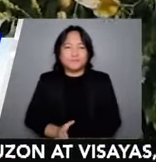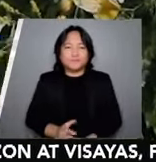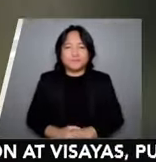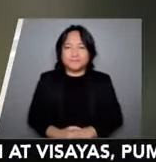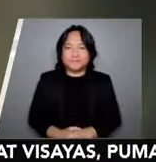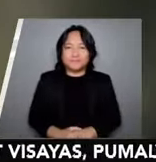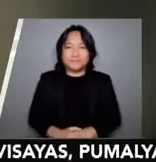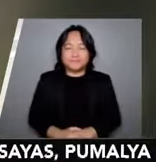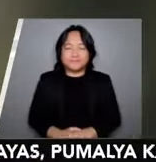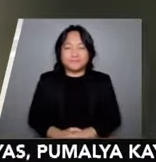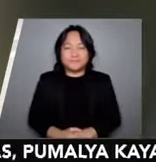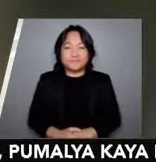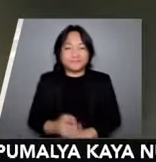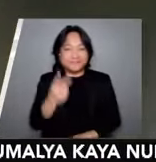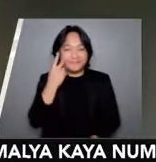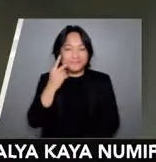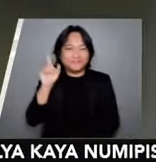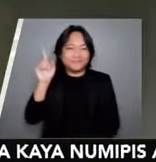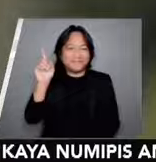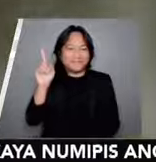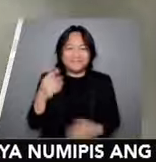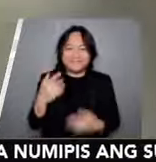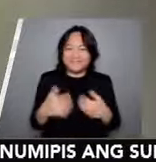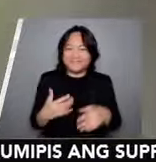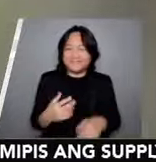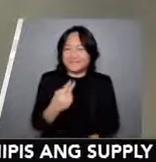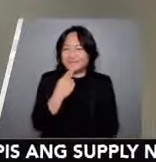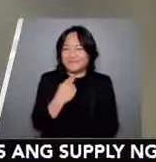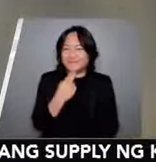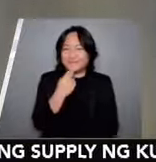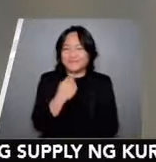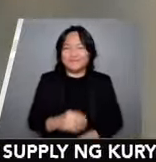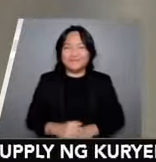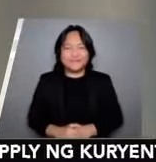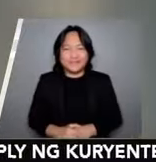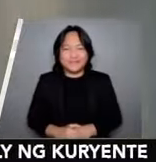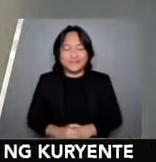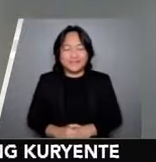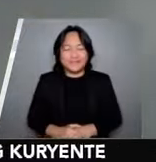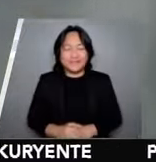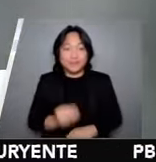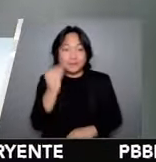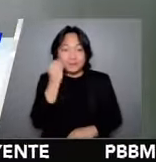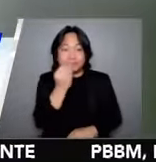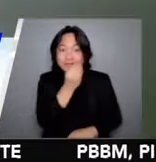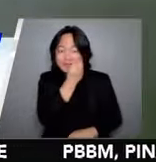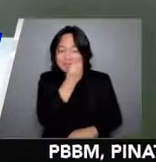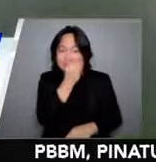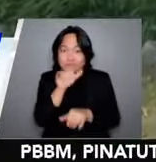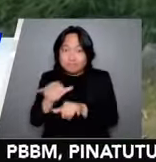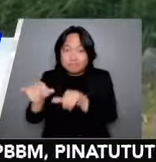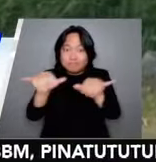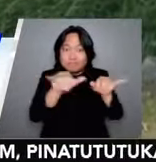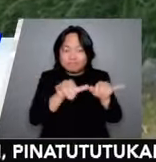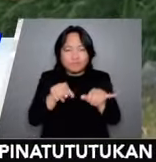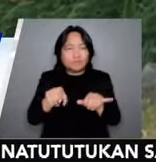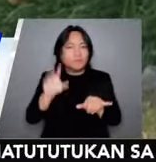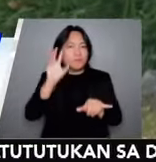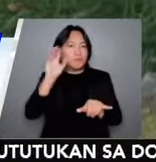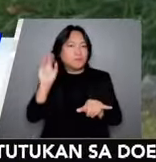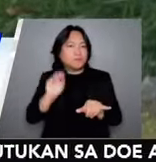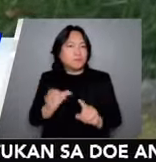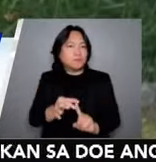Oh naman, hindi lang loyal kundi floral din si Sago the dog sa kasal ng kanyang amo na sina